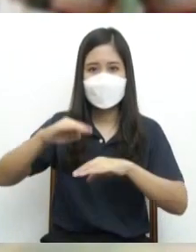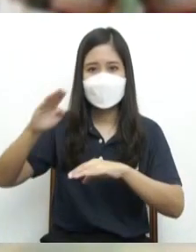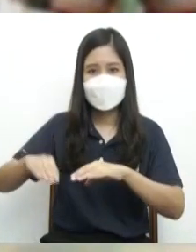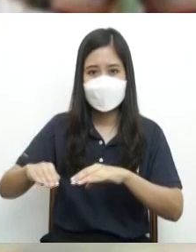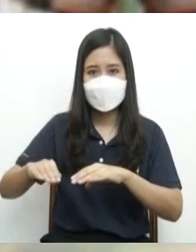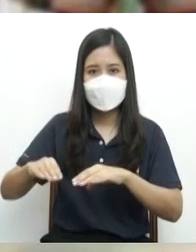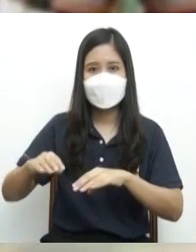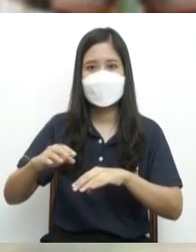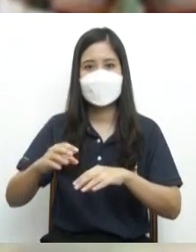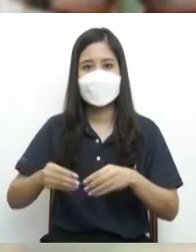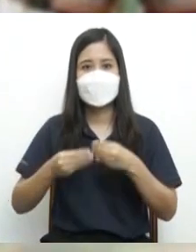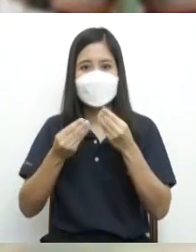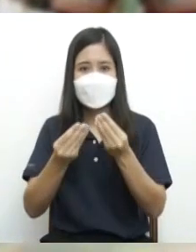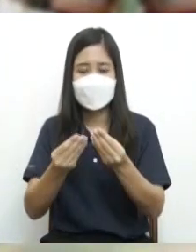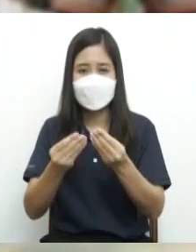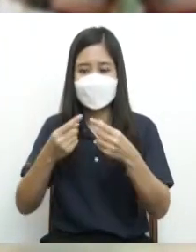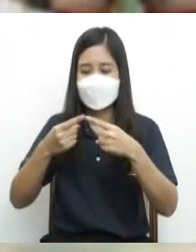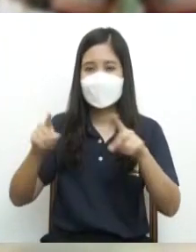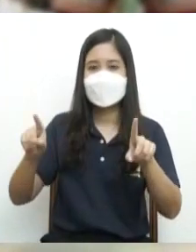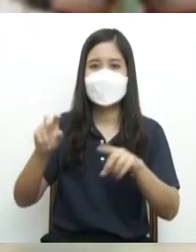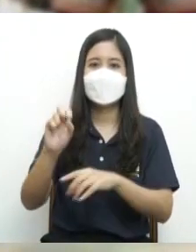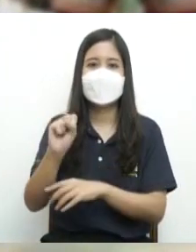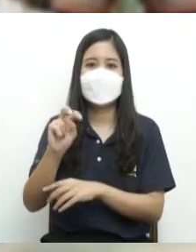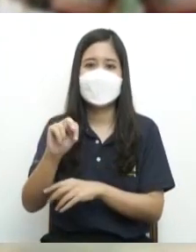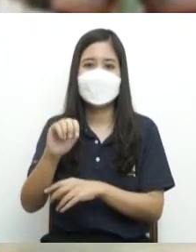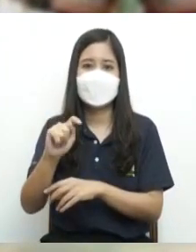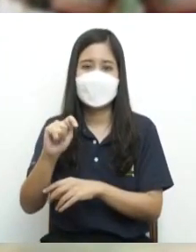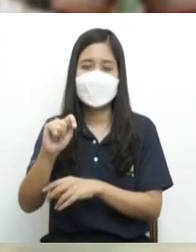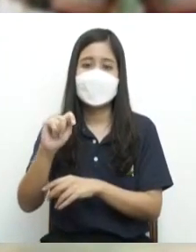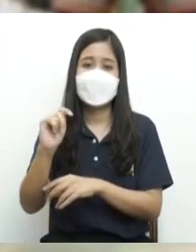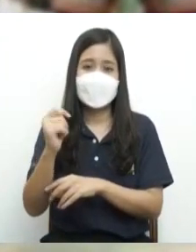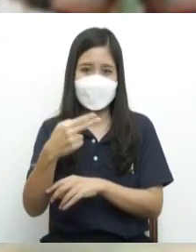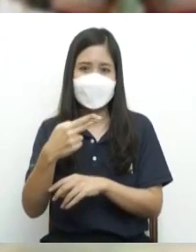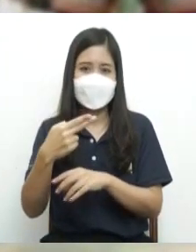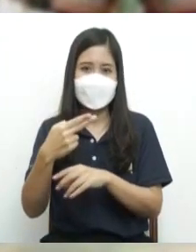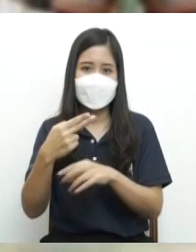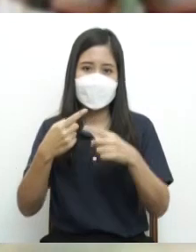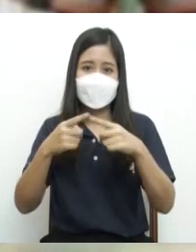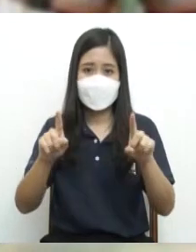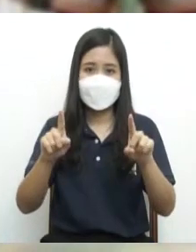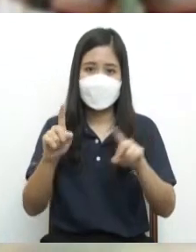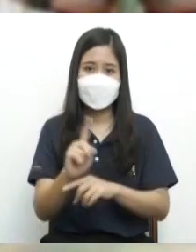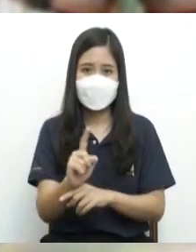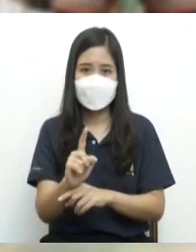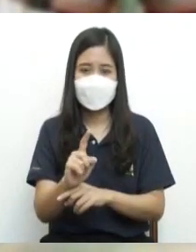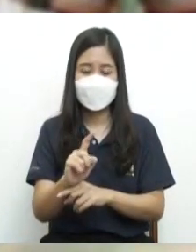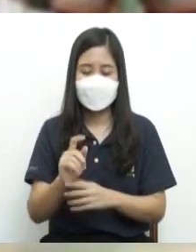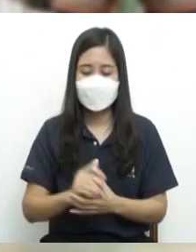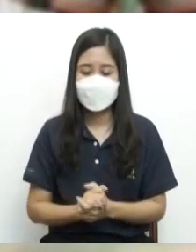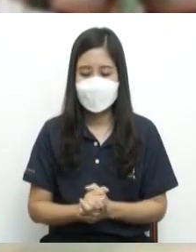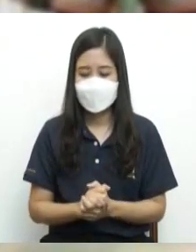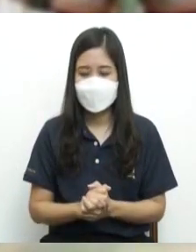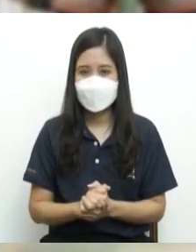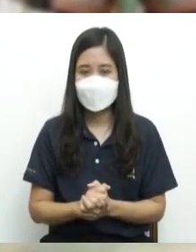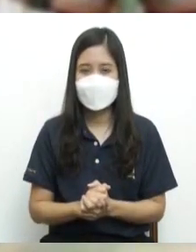มเนี่ยไม่ได้ต่างจากท่านสนิทนะครับไม่ได้ต่างจากท่านสนิทเท่าไหร่นั่นก็คือว่าแม้กระทั่งการเริ่มต้นของชีวิ